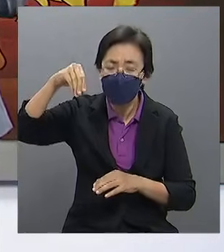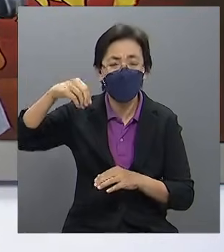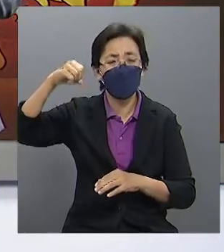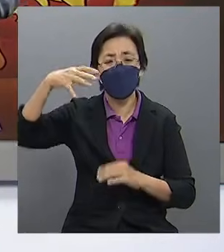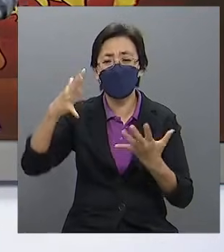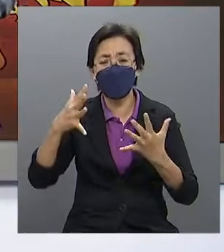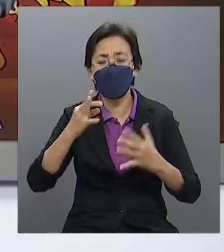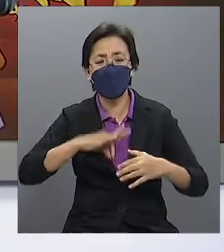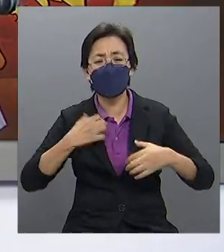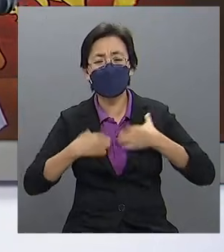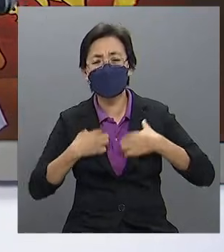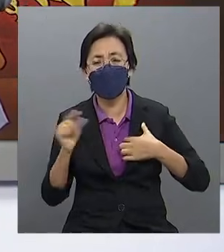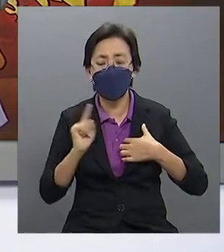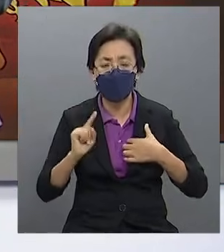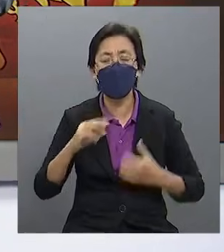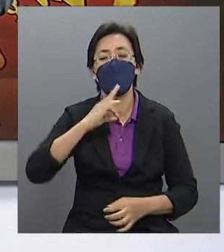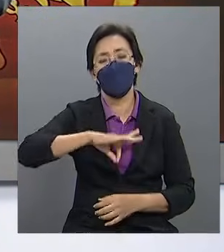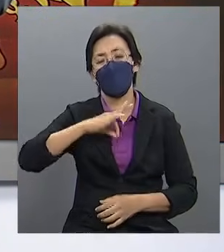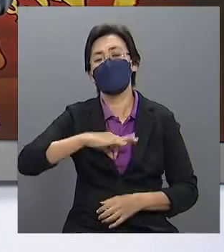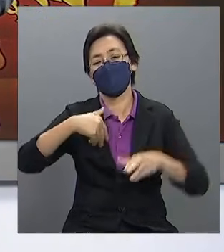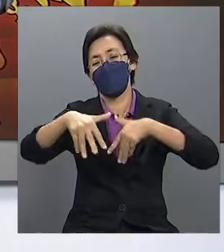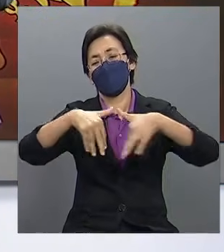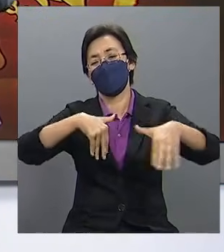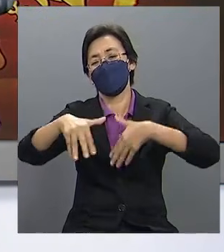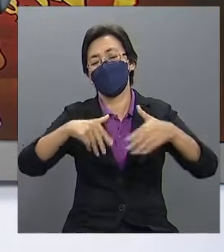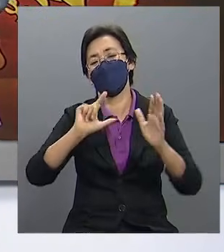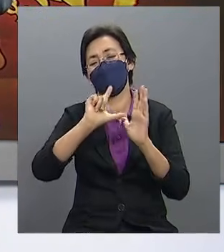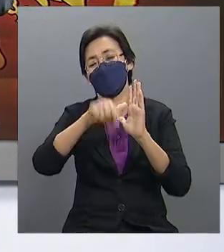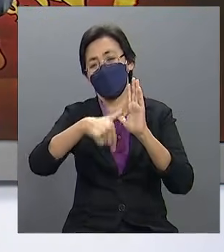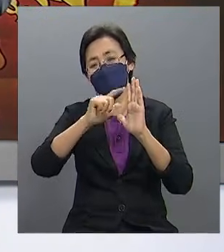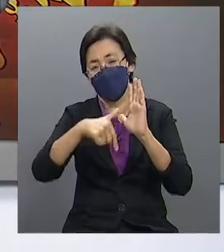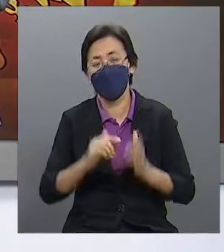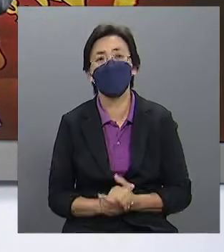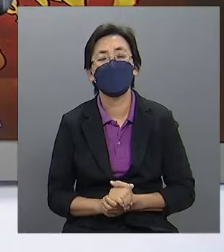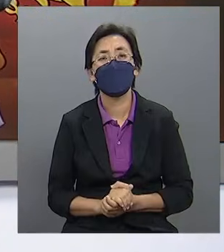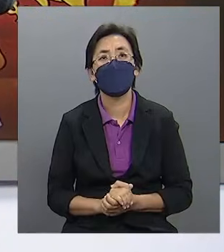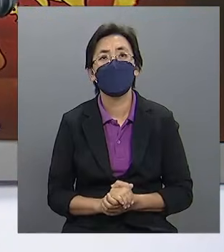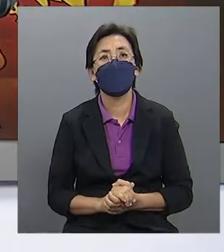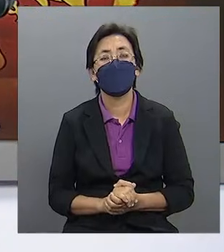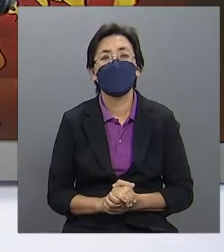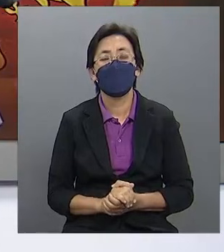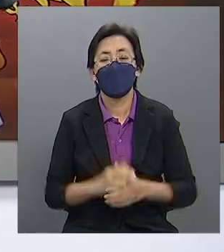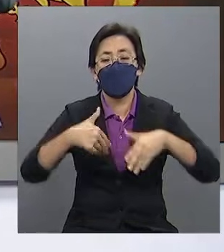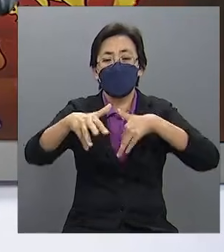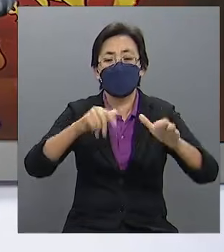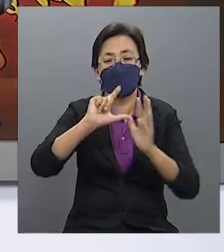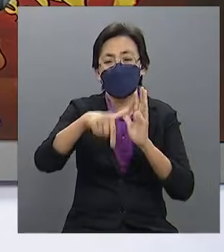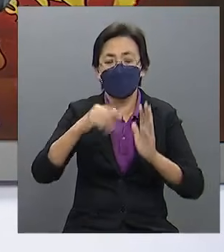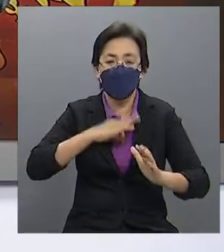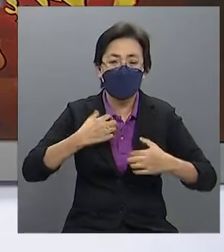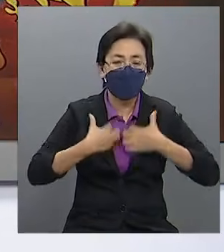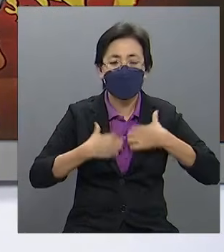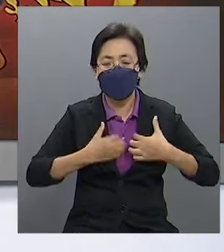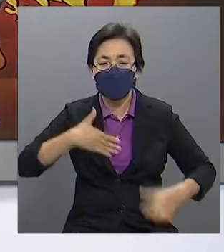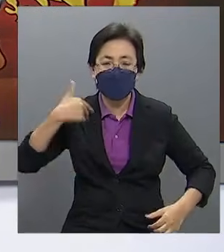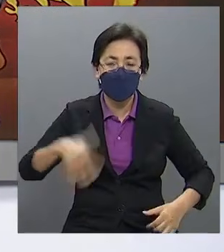ความรู้สึกนั้นนั่นแหละค่ะคือสิ่งที่เกิดขึ้นกับชาวศรีลังกานะคะดังนั้นจึงไม่แปลกที่พวกเขาจะไม่พอใจแล้วออกมาประท้วง